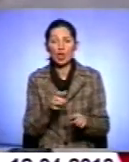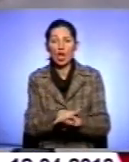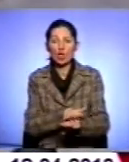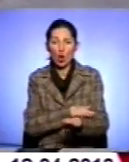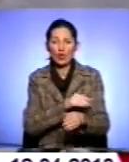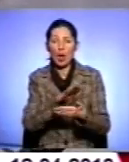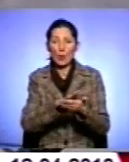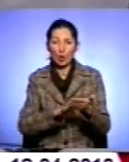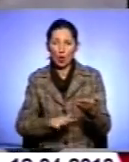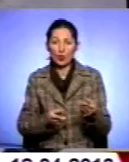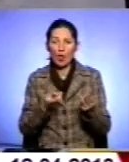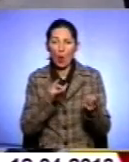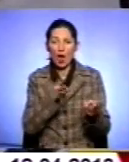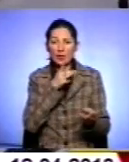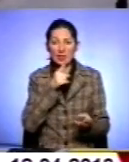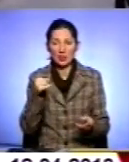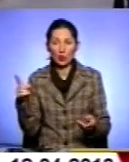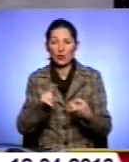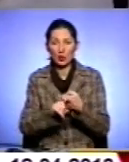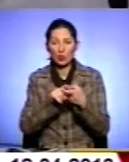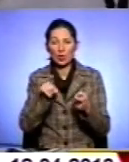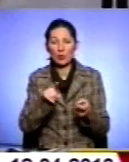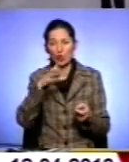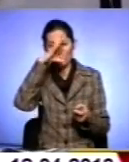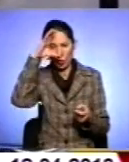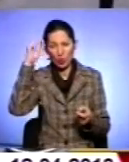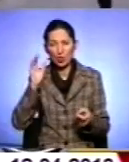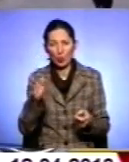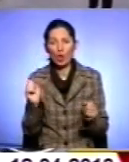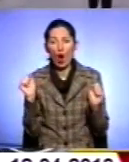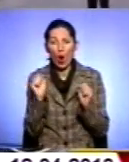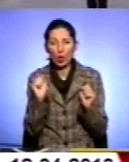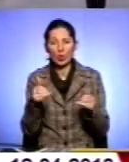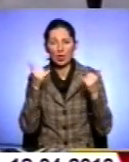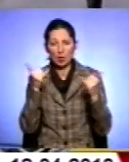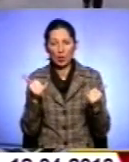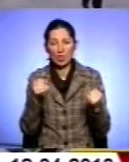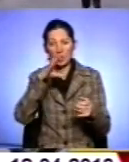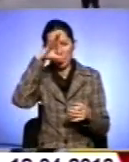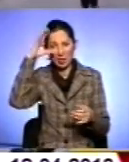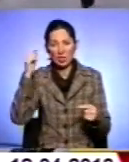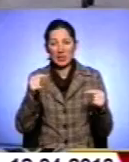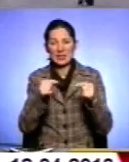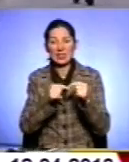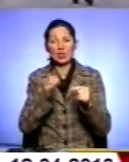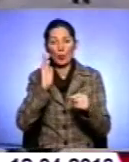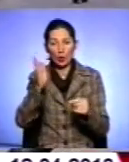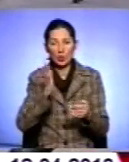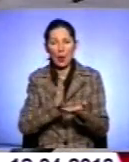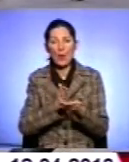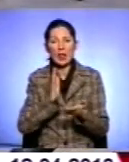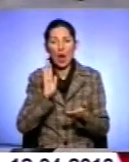продовжили опалювальний сезон у зв'язку з тим, що ночі були холодні. Сьогоднішня ніч, згідно прогнозах, мала